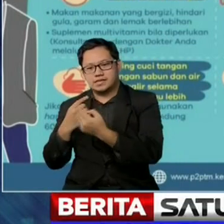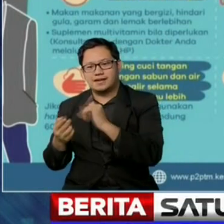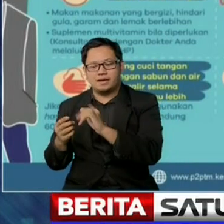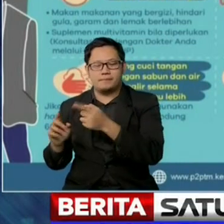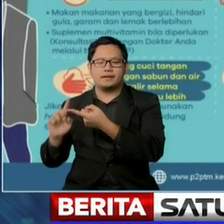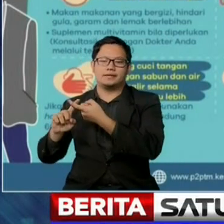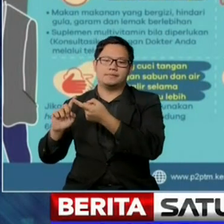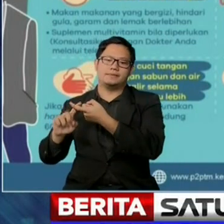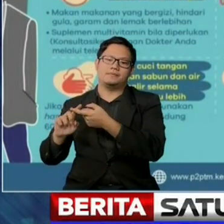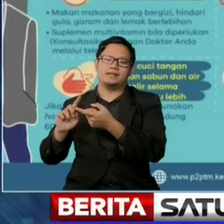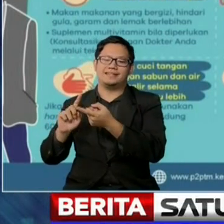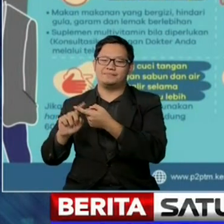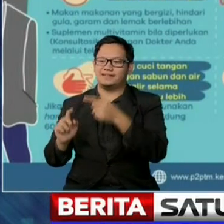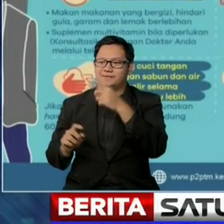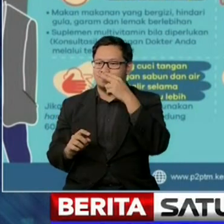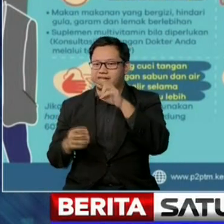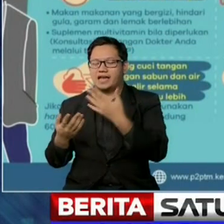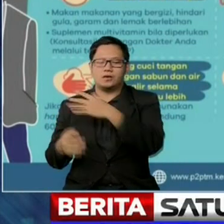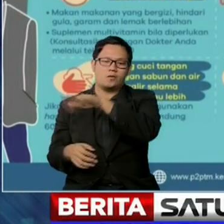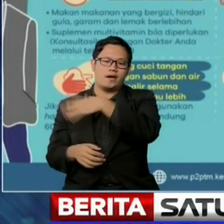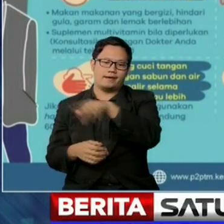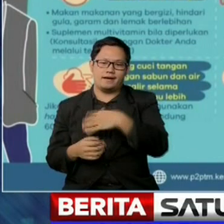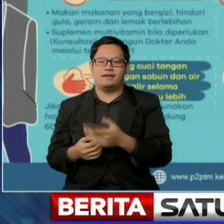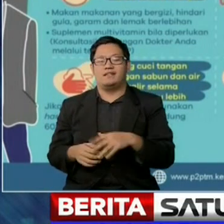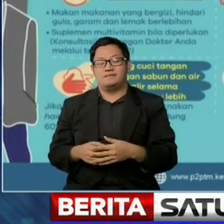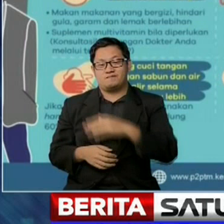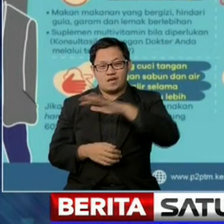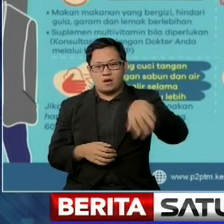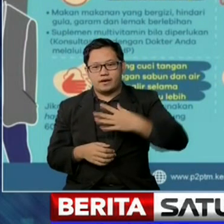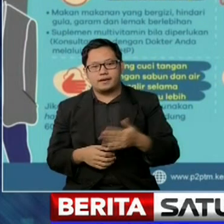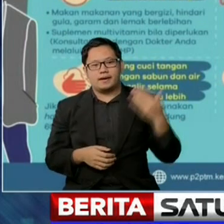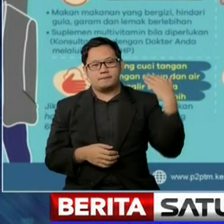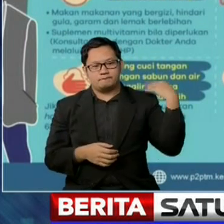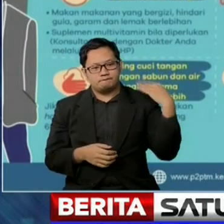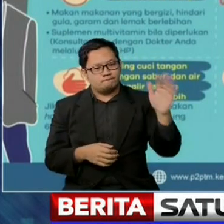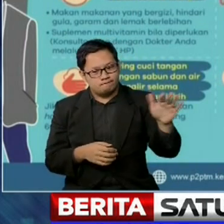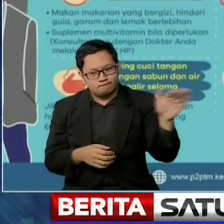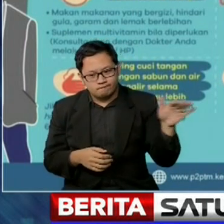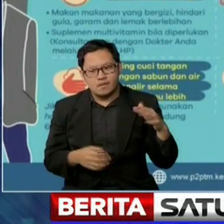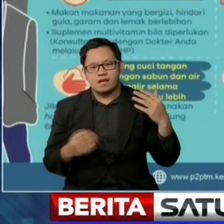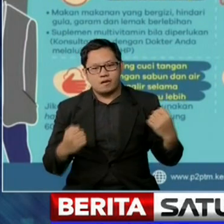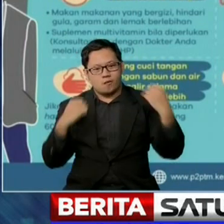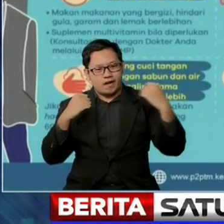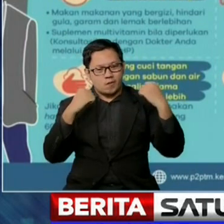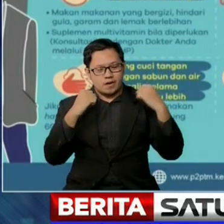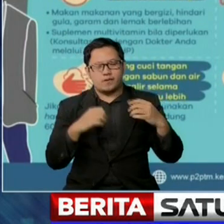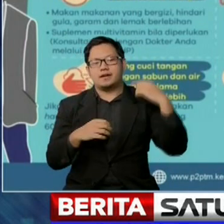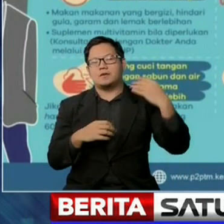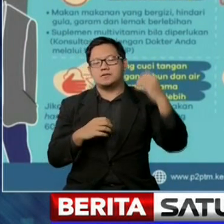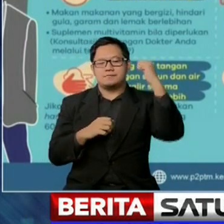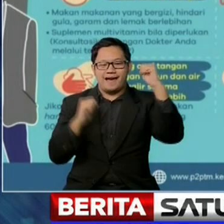kenal dan percaya agar dapat membantu saling menguatkan diantara keluarga tetangga dan teman penuh dengan rasa kasih sayang